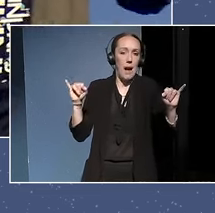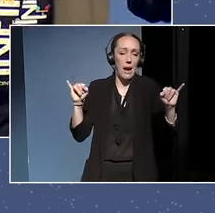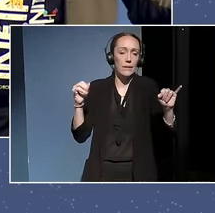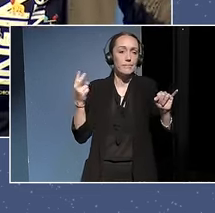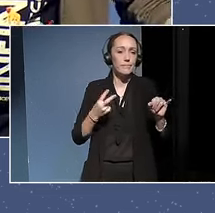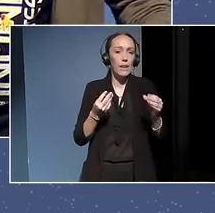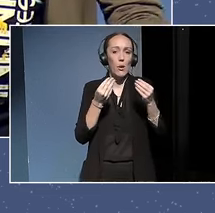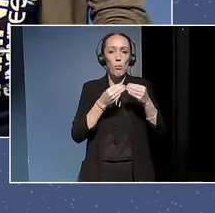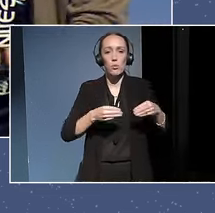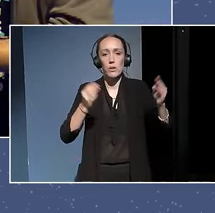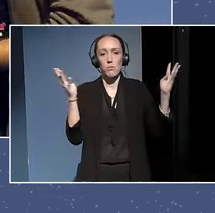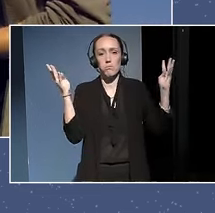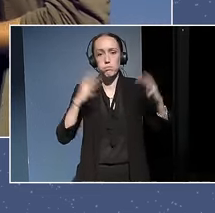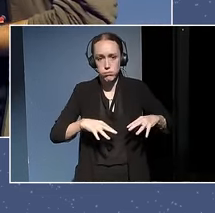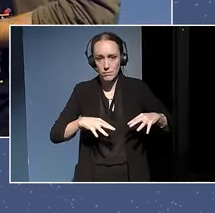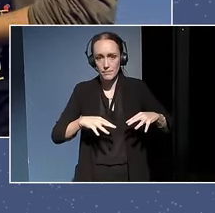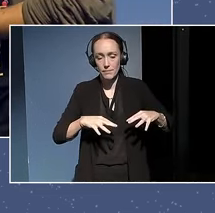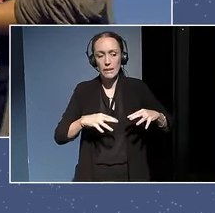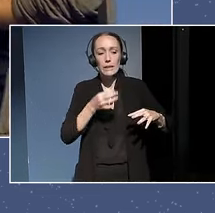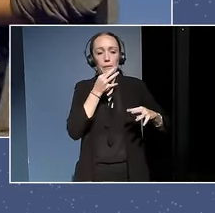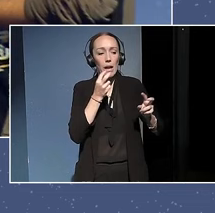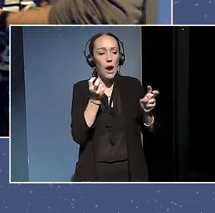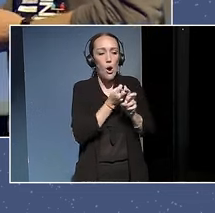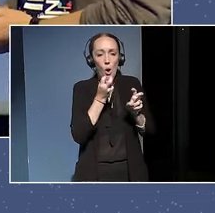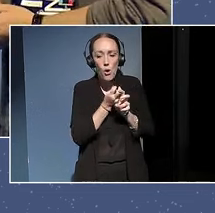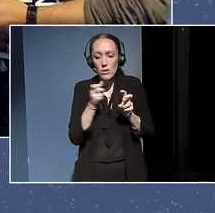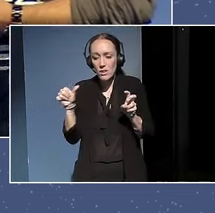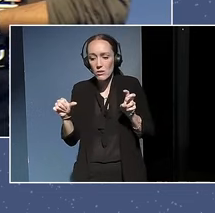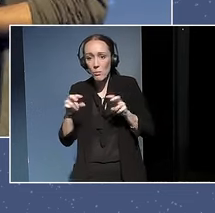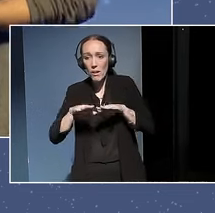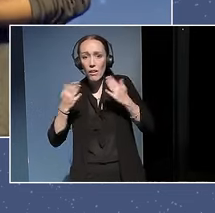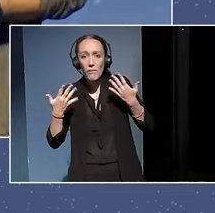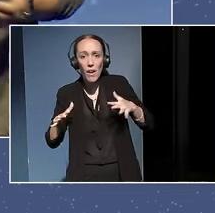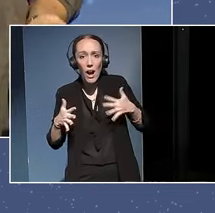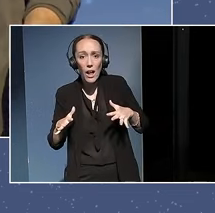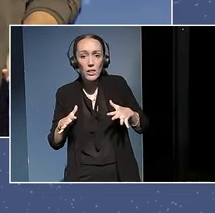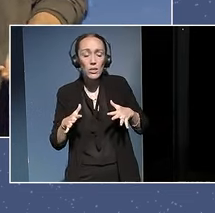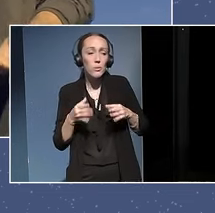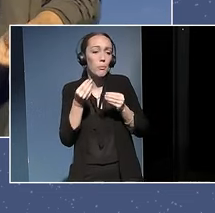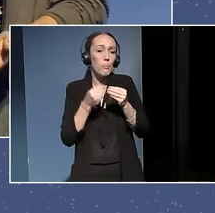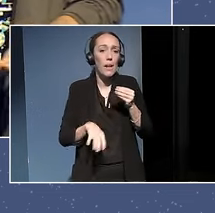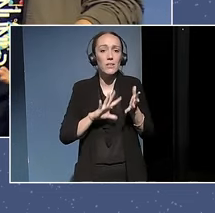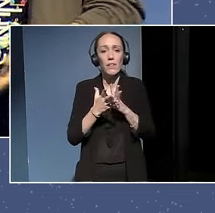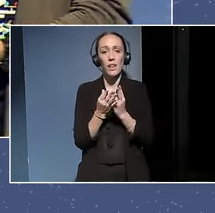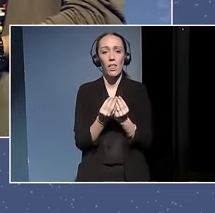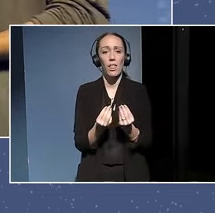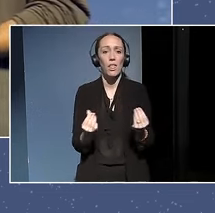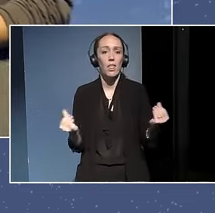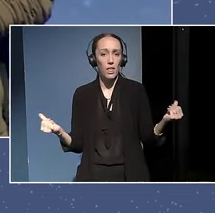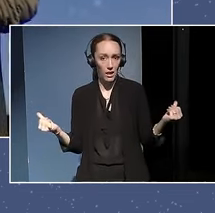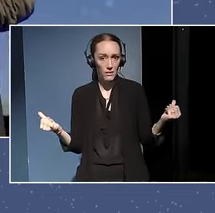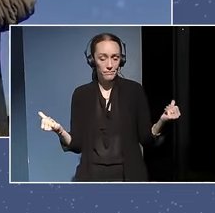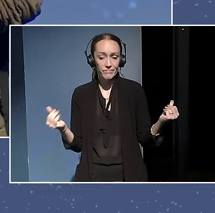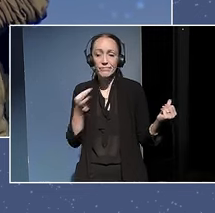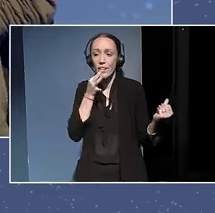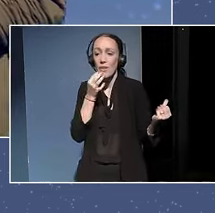il museo di Monaco tutte le ossa ritrovate da stromer sono andate purtroppo perse sono andate in cenere e quindi appunto di loro ci restano